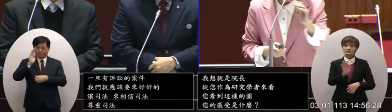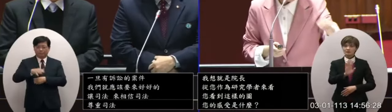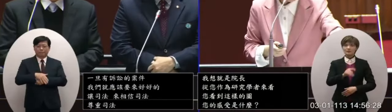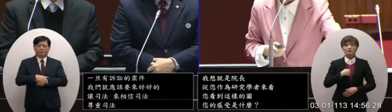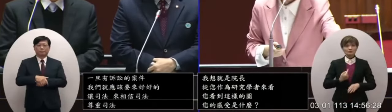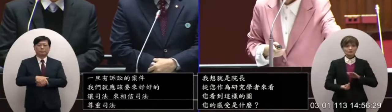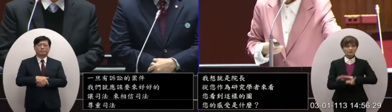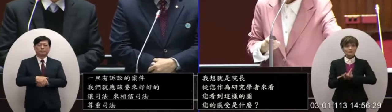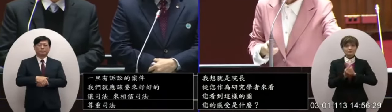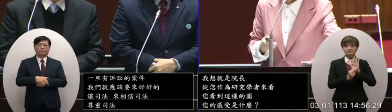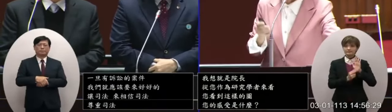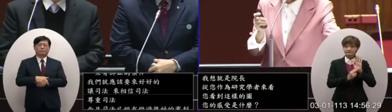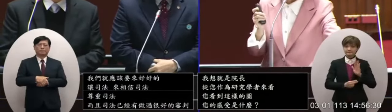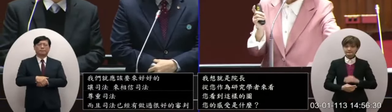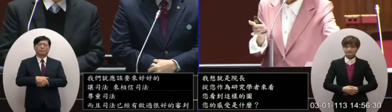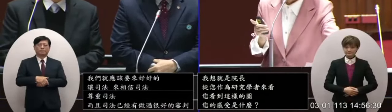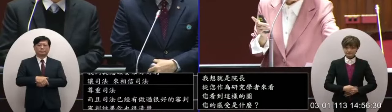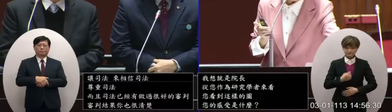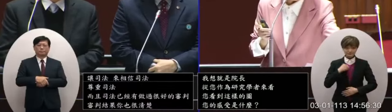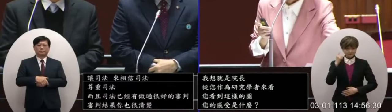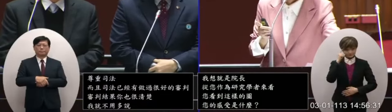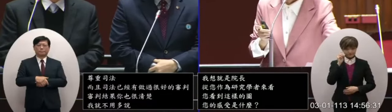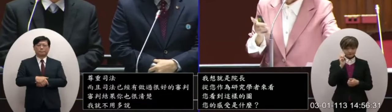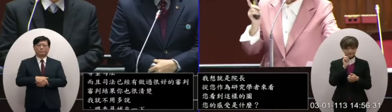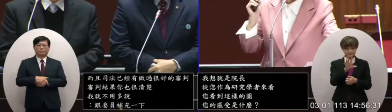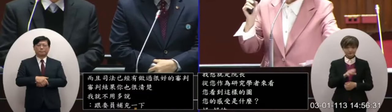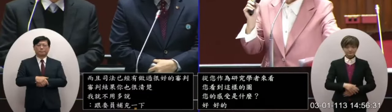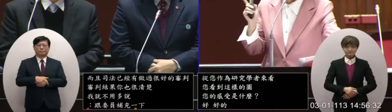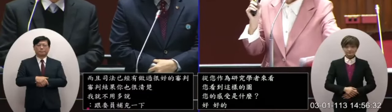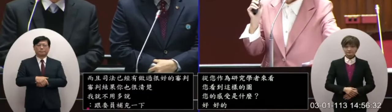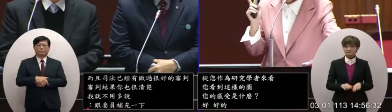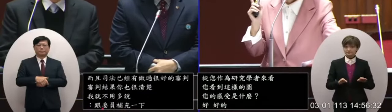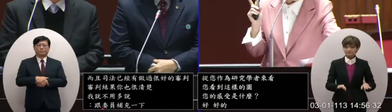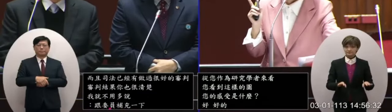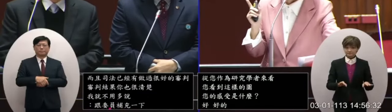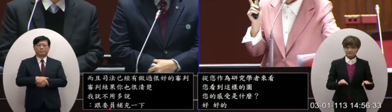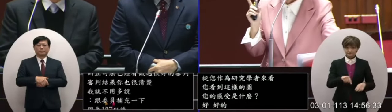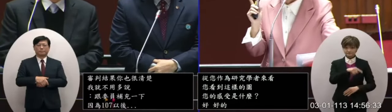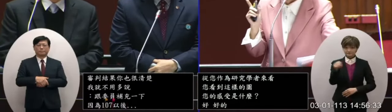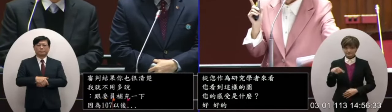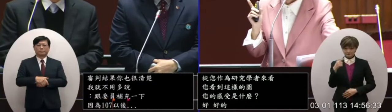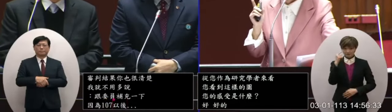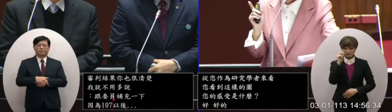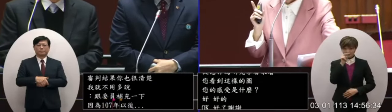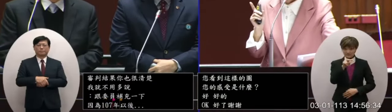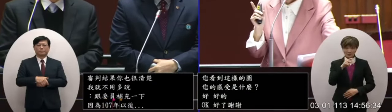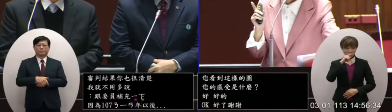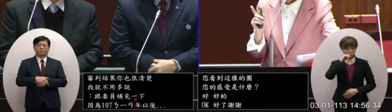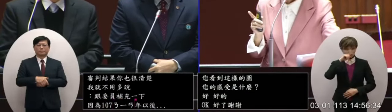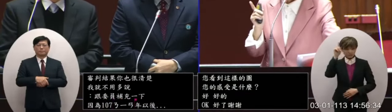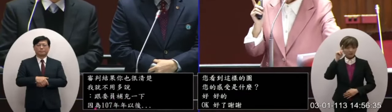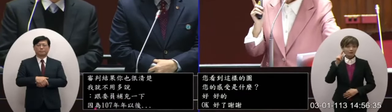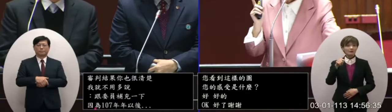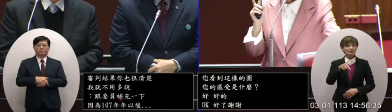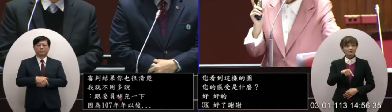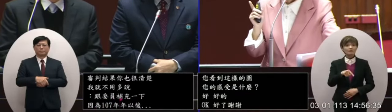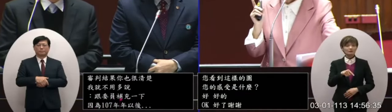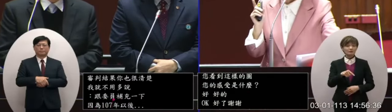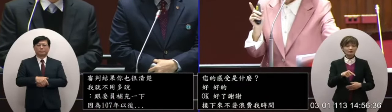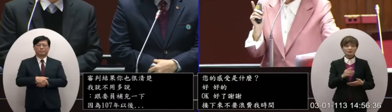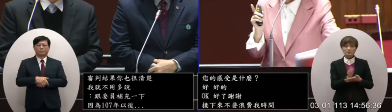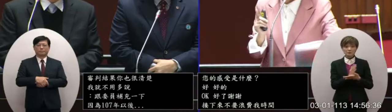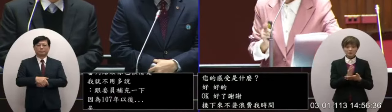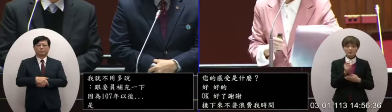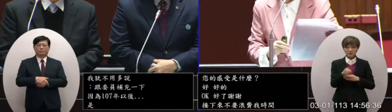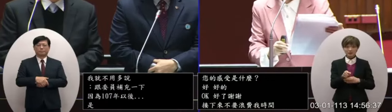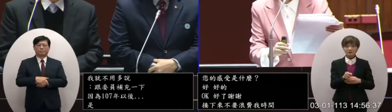我要赶快来讲了。我想要讲的是，就是说在现在的大家看到的诉讼定验里面啊，那么光是